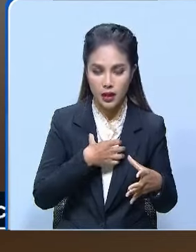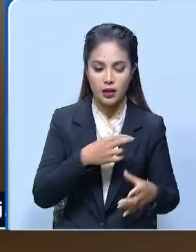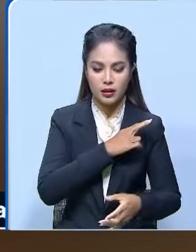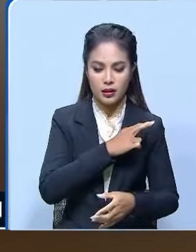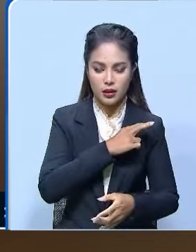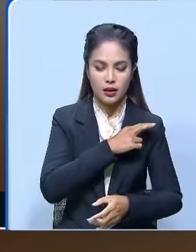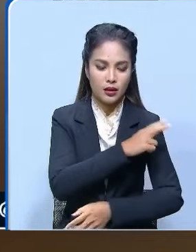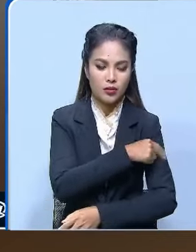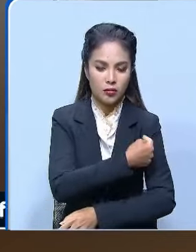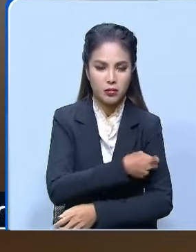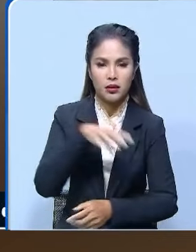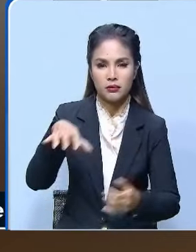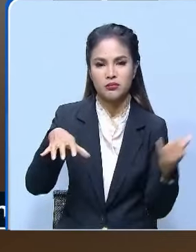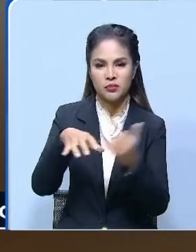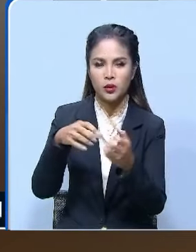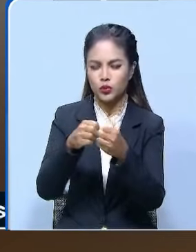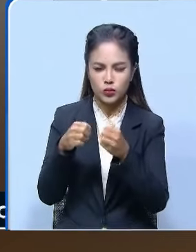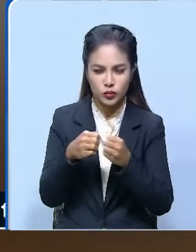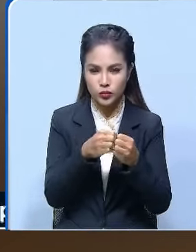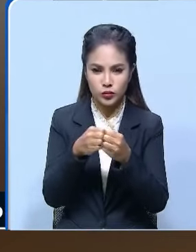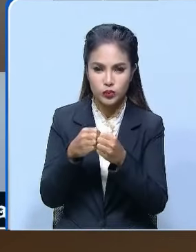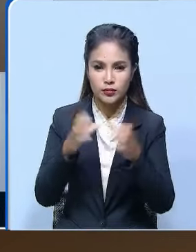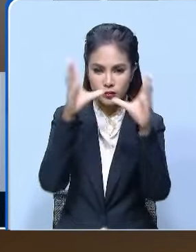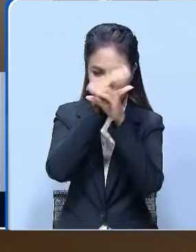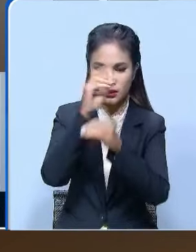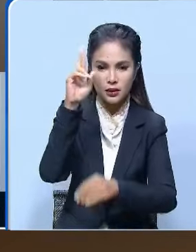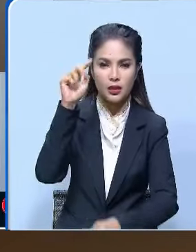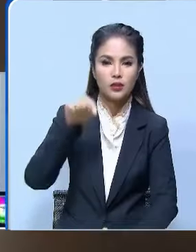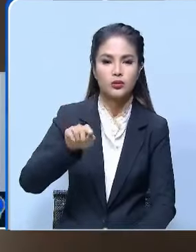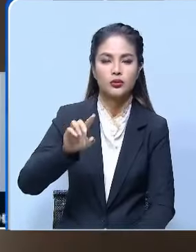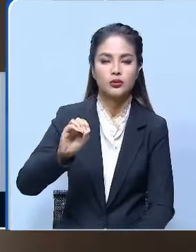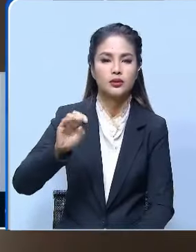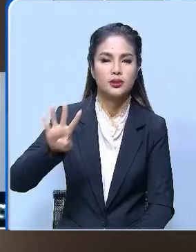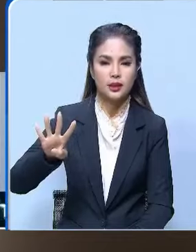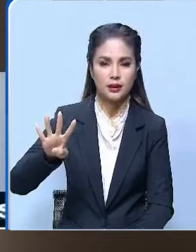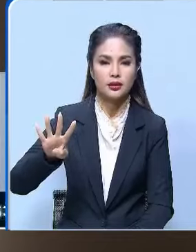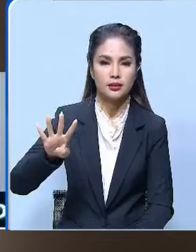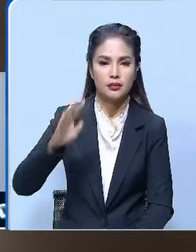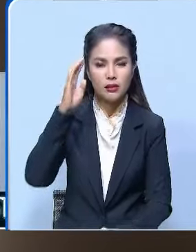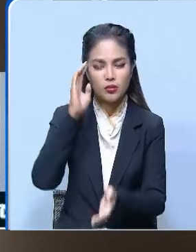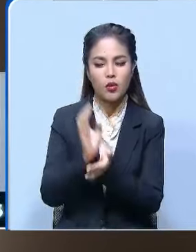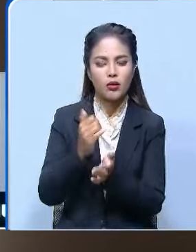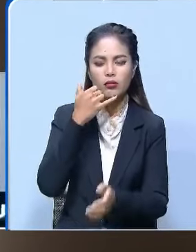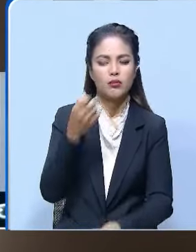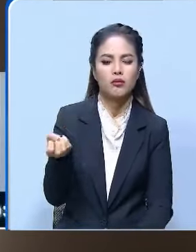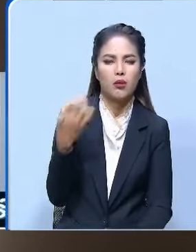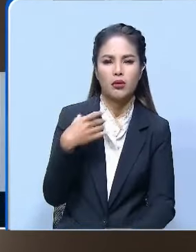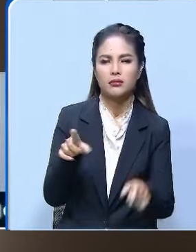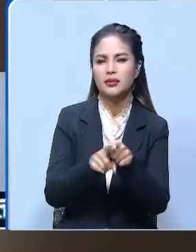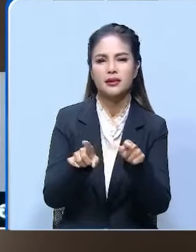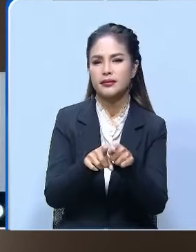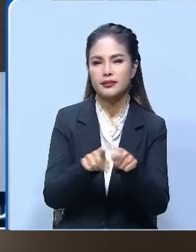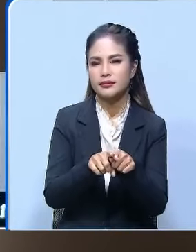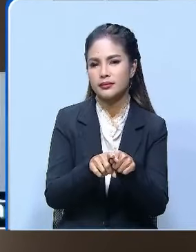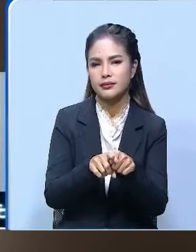ค่ะมันก็เลยเกิดความวุ่นวายเล็กน้อยค่ะเยง 4นตำรวจได้รับแจ้งข้อมูลเหมือนเดิมเหมือนเดิมเป๊ะเลยต่างกันตรงที่คราวเนี้ย